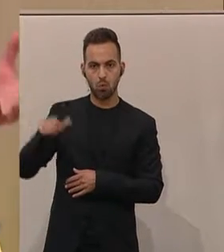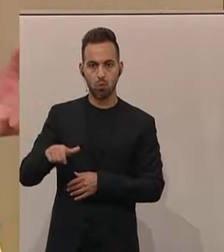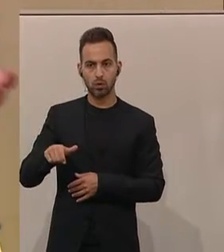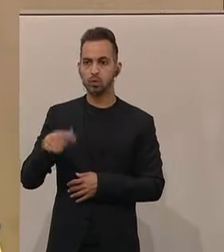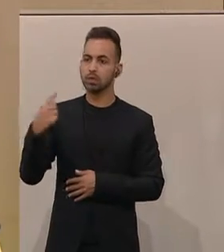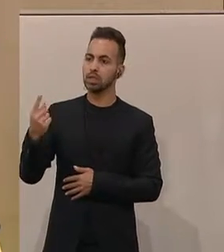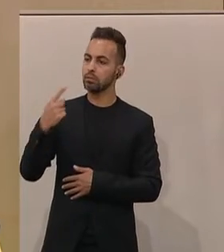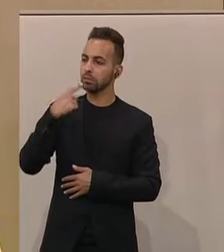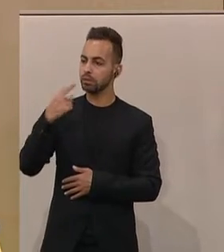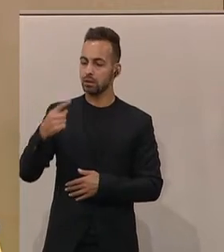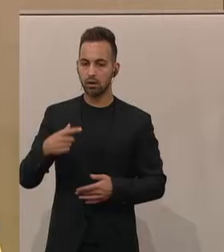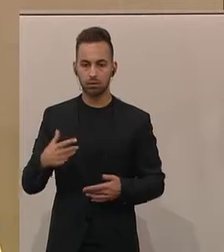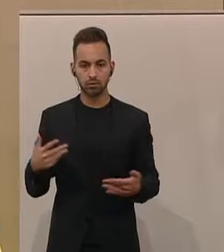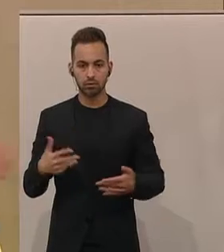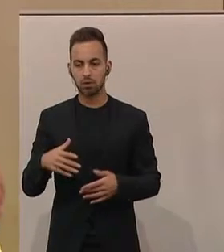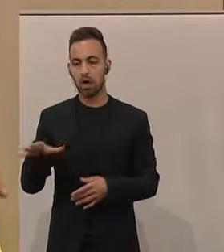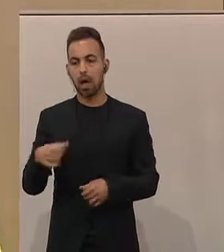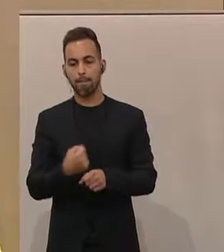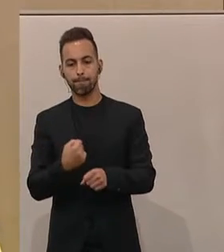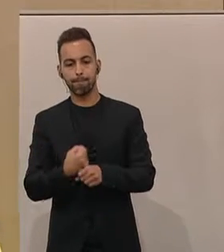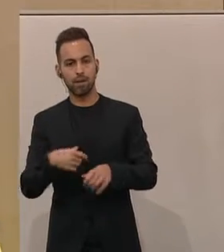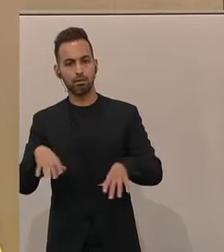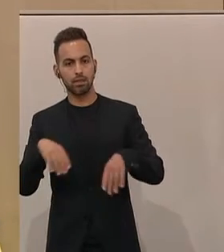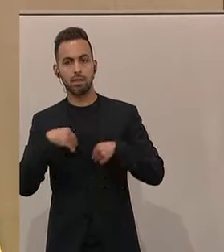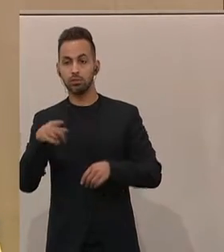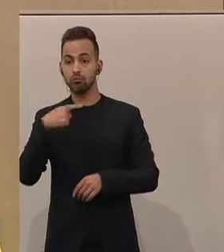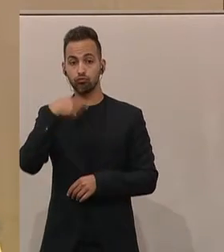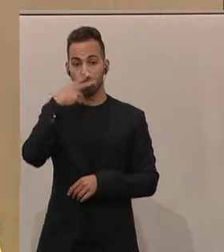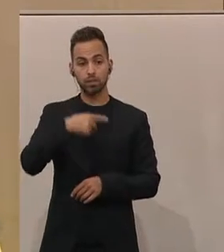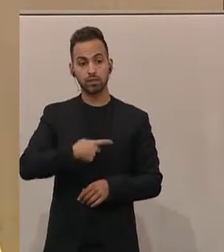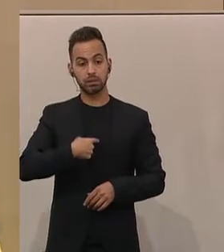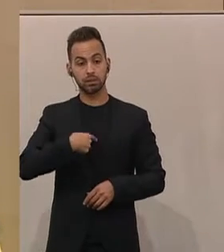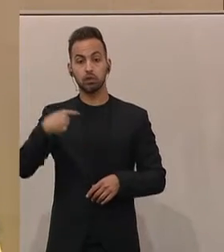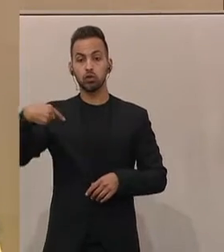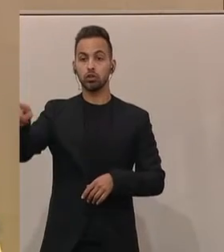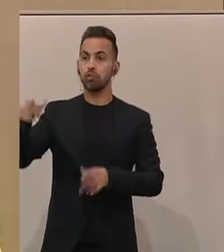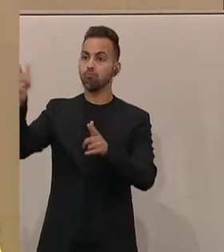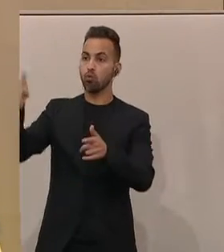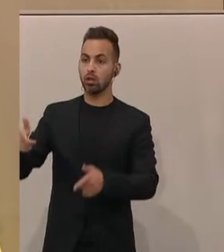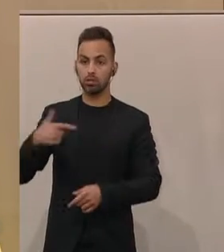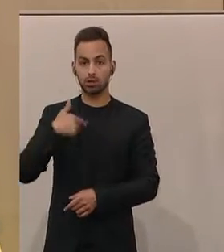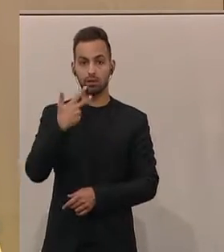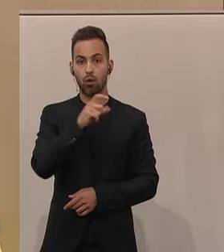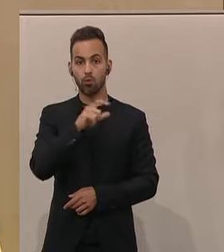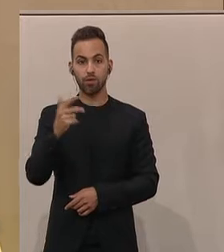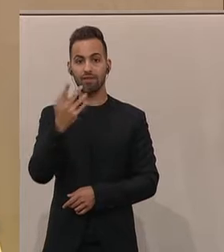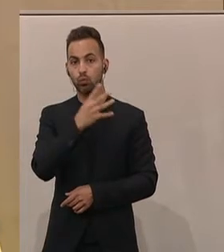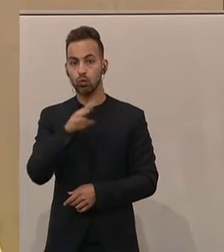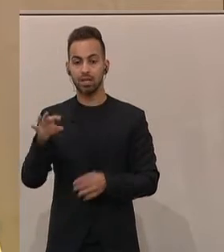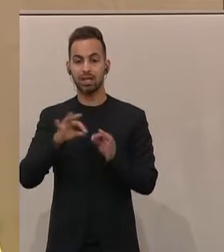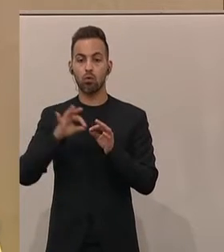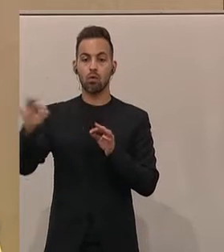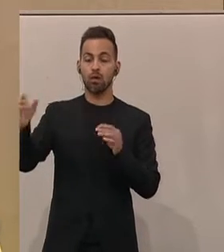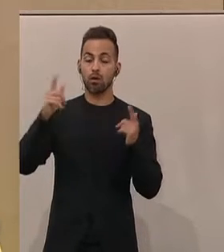Da sagt mir ein Arbeiter, schau, die schicken mich auf Montage für diesen Ofen. Ich fahre 300, 400 Kilometer weg